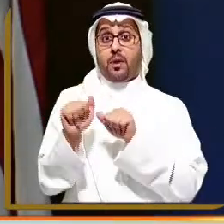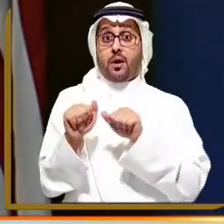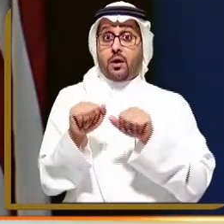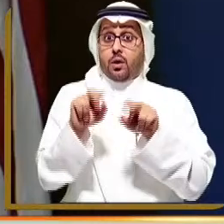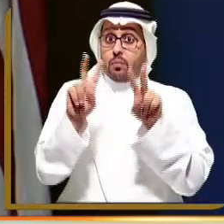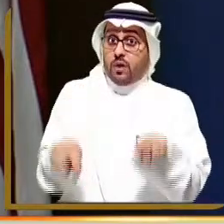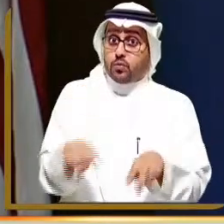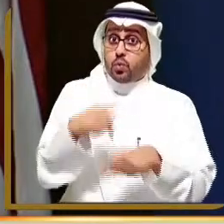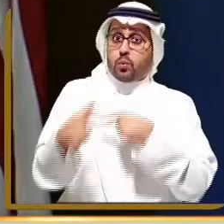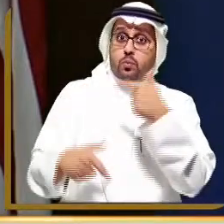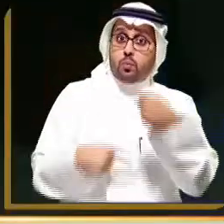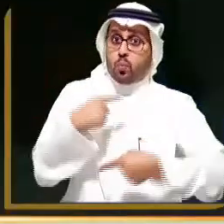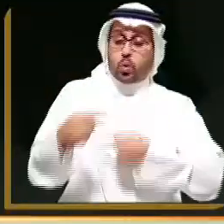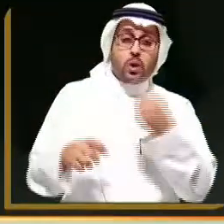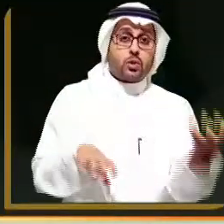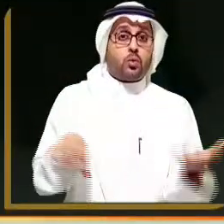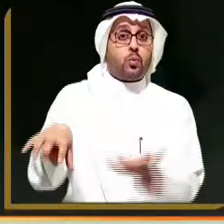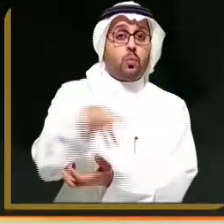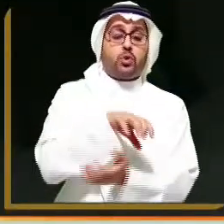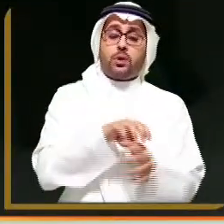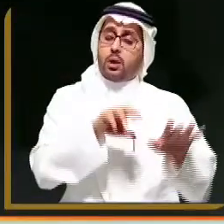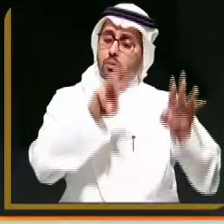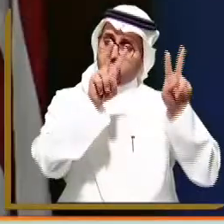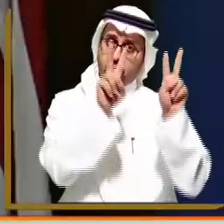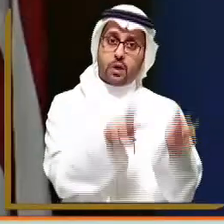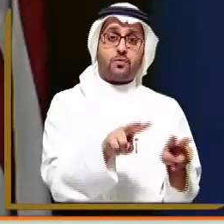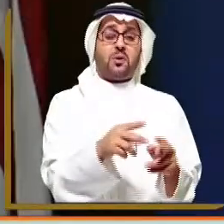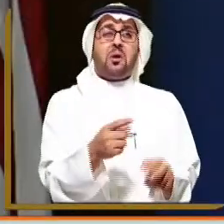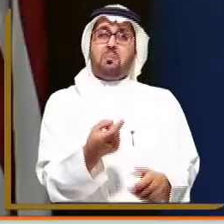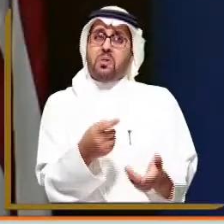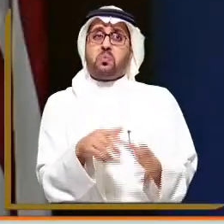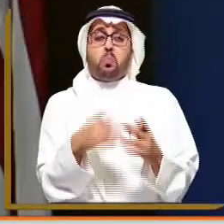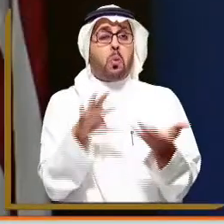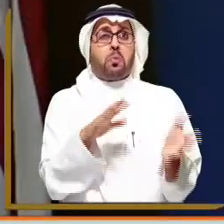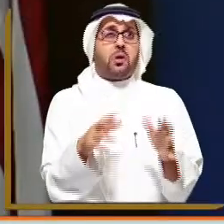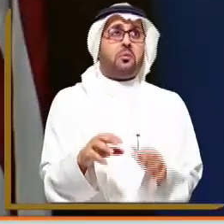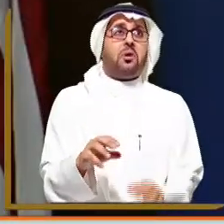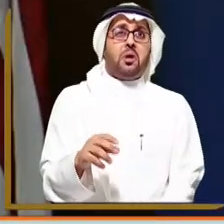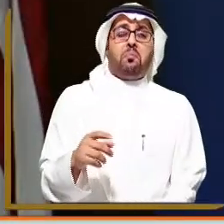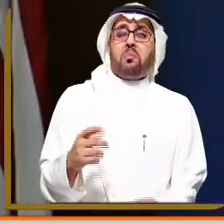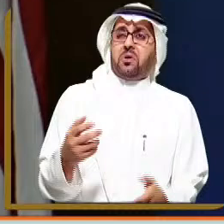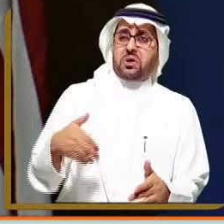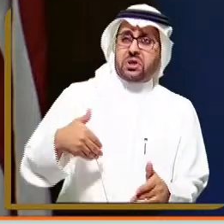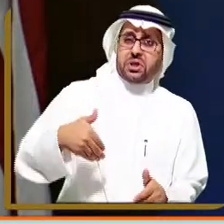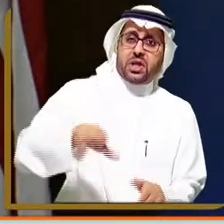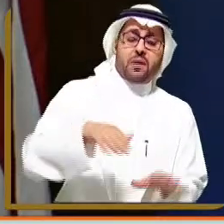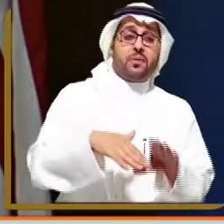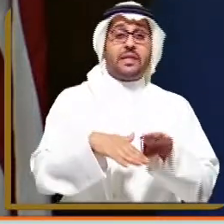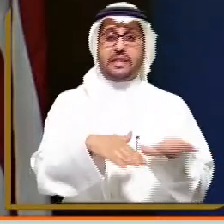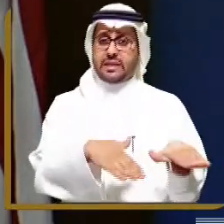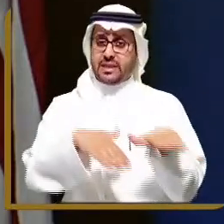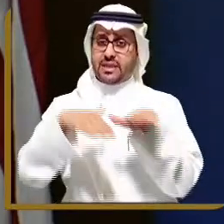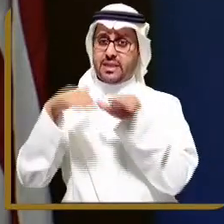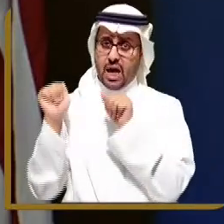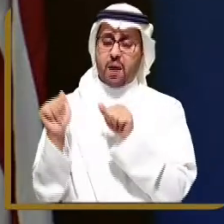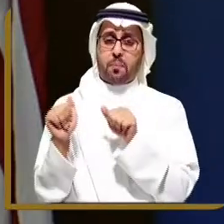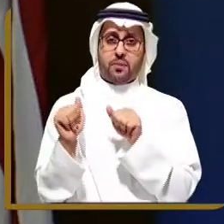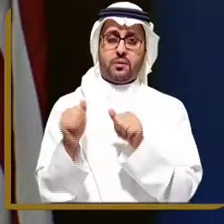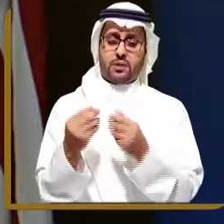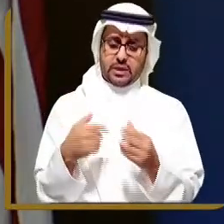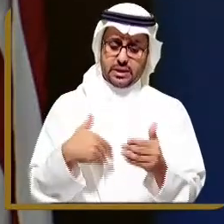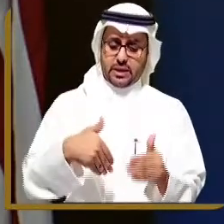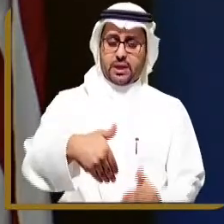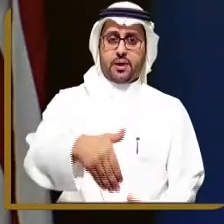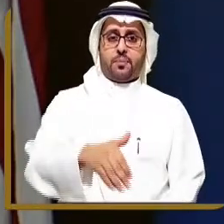جو بايدن أن جميع القوات الأمريكية ستنسحب من أفغانستان بحلول الذكرى 20 لاعتداءات 11